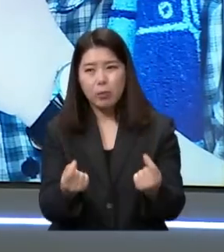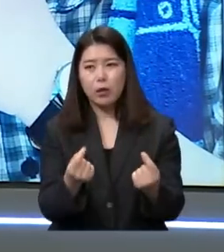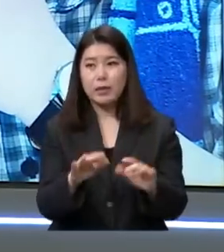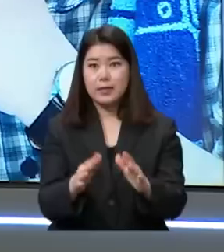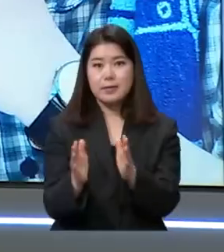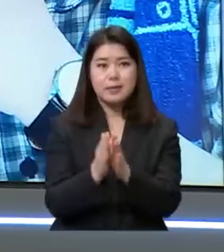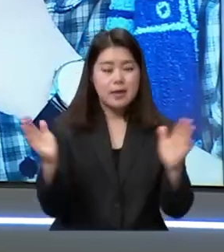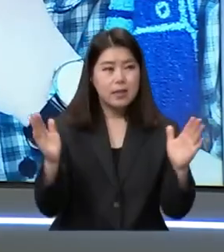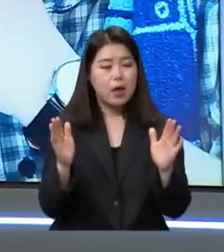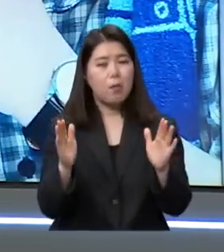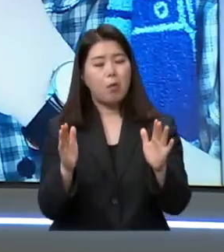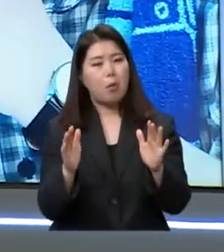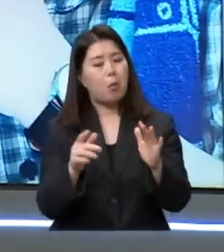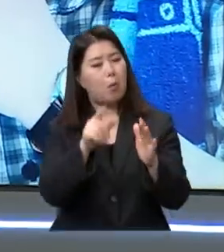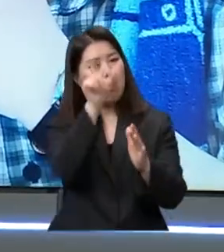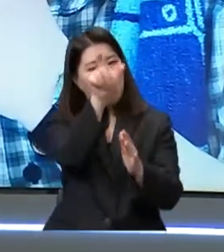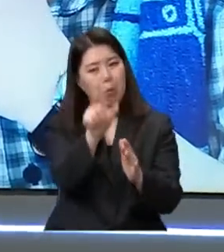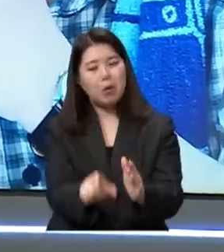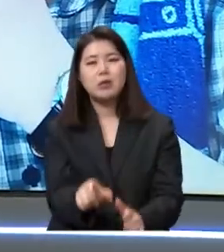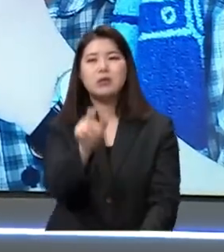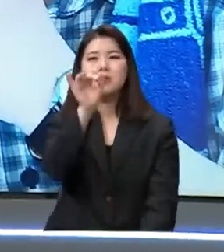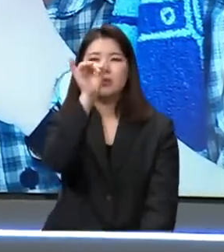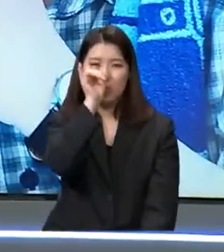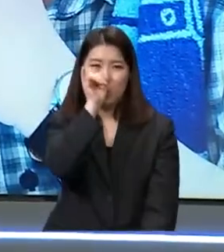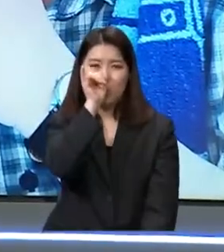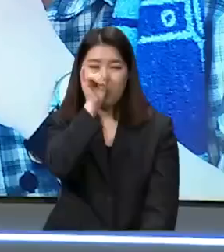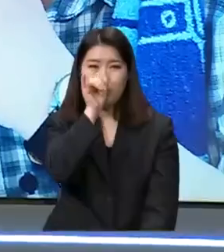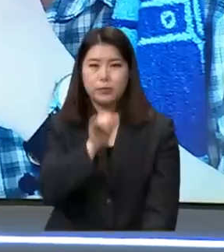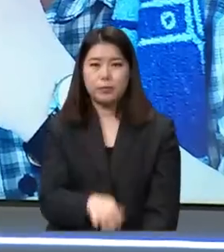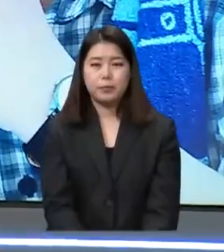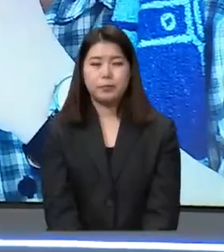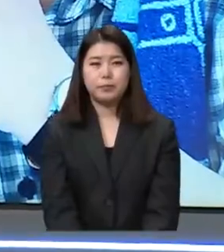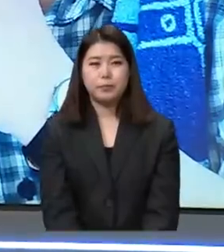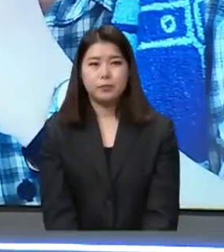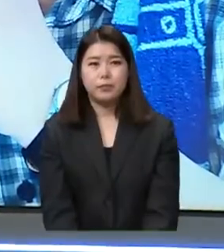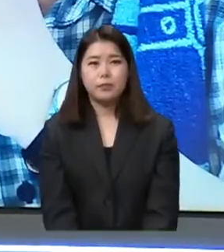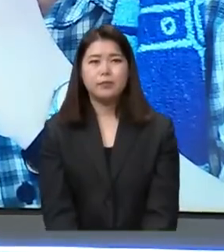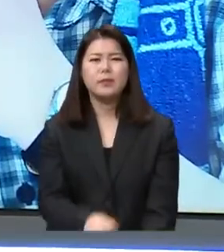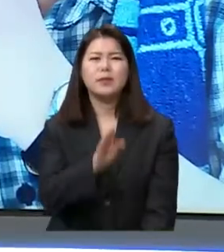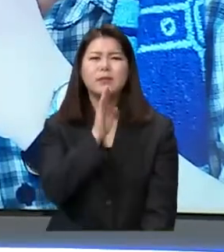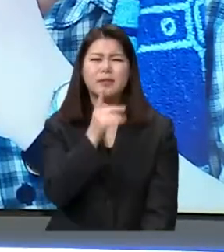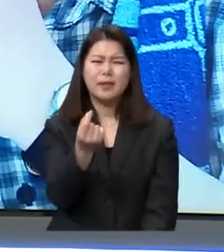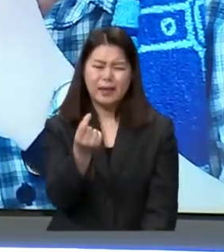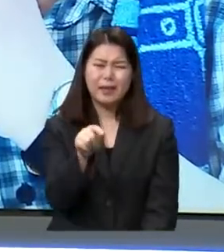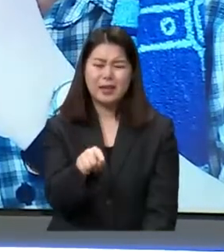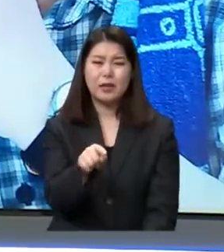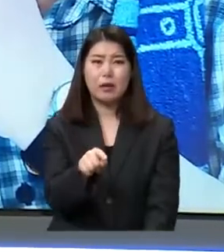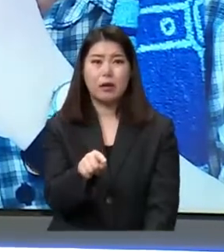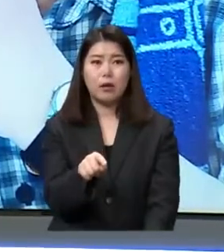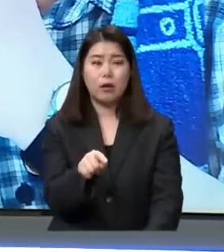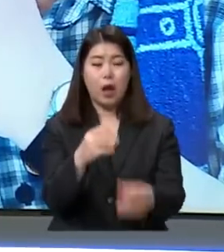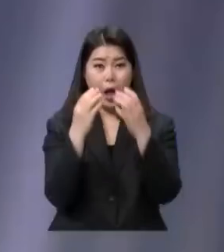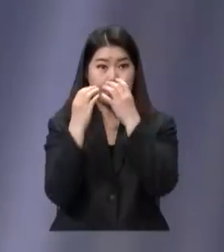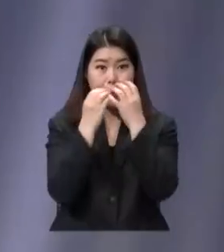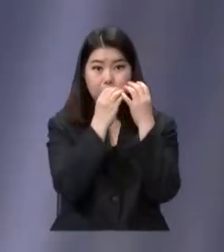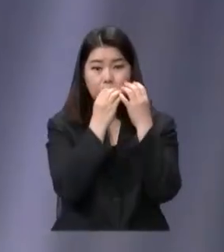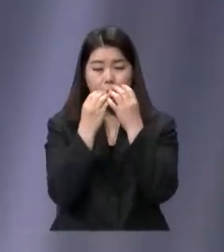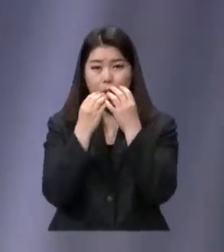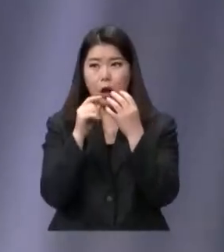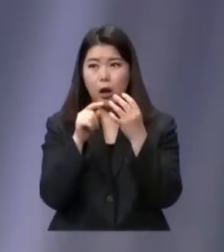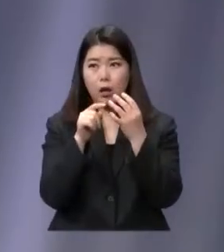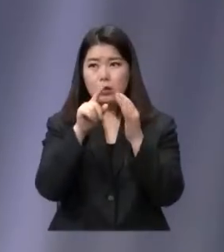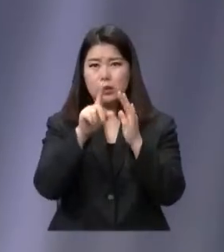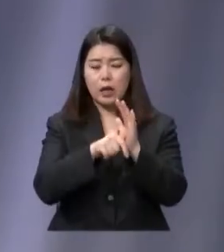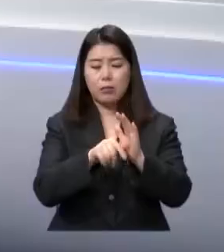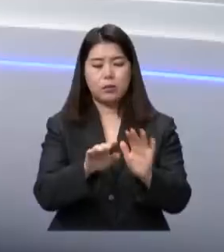올라오긴 했었는데 그래서 말씀을 하신 거 같은데 신정현 위원님 그러니까 이렇게 돼 버리면 또 수박이라고 막 이제